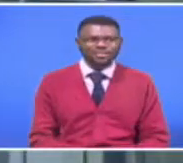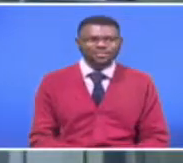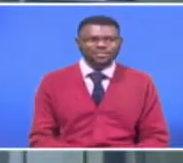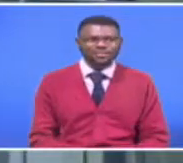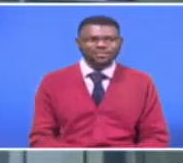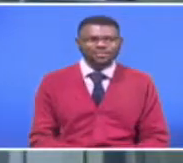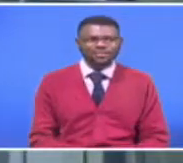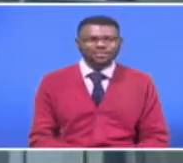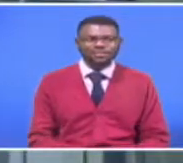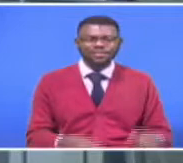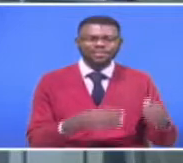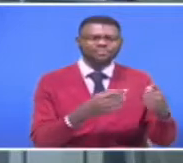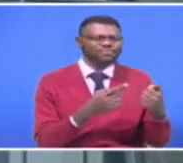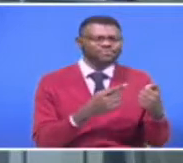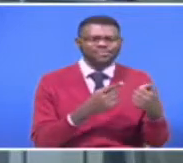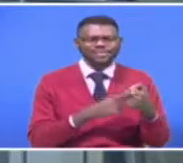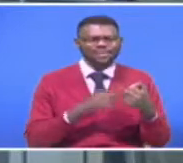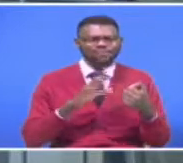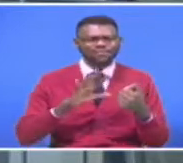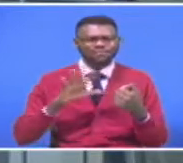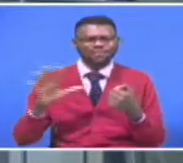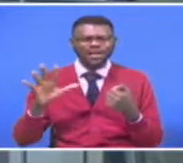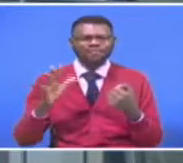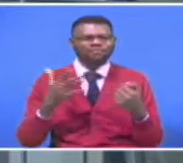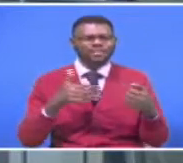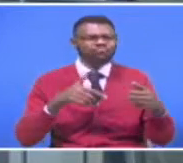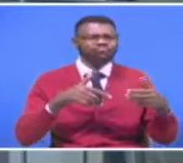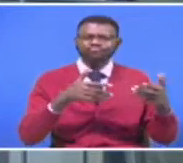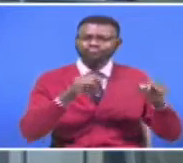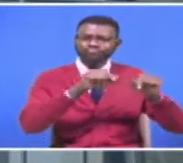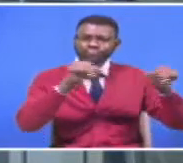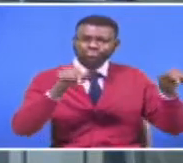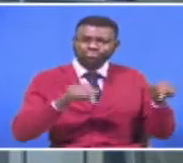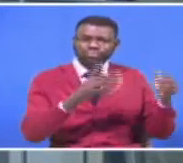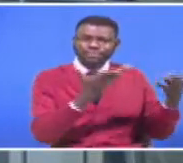655 bags of milk powder goods suspected to have been smuggled from Uganda.